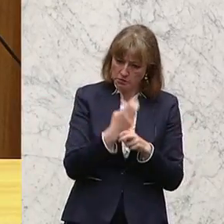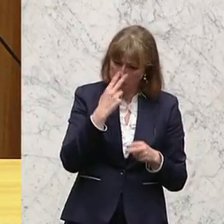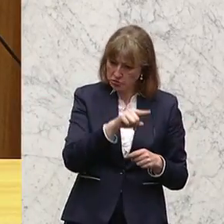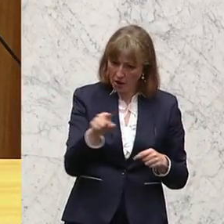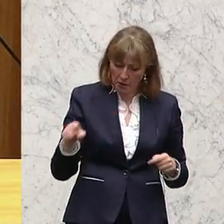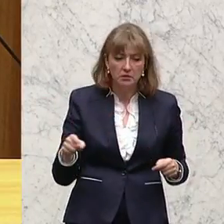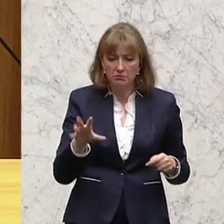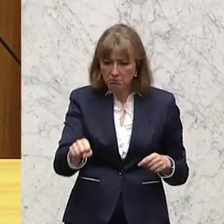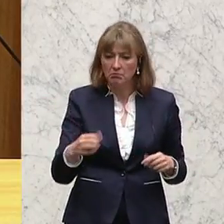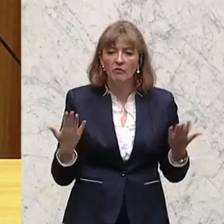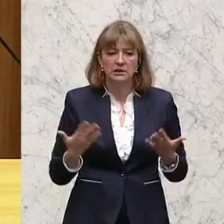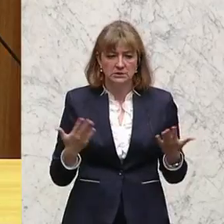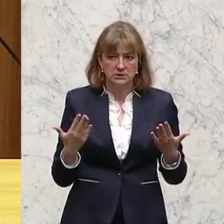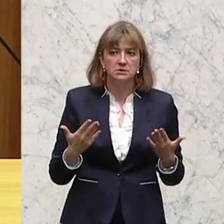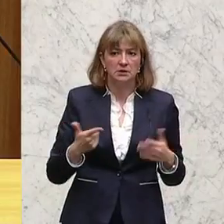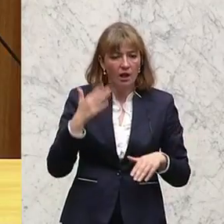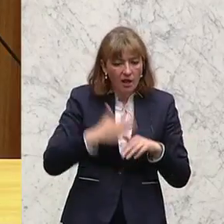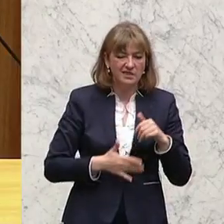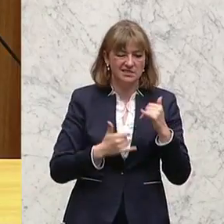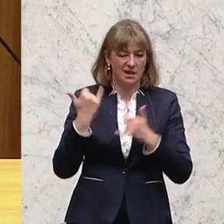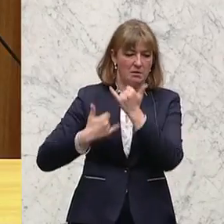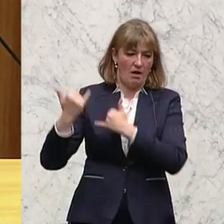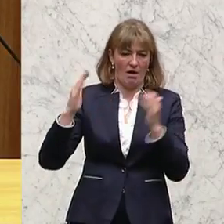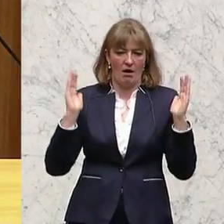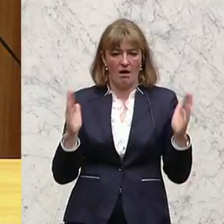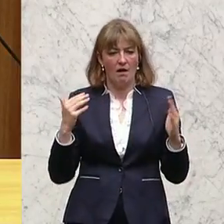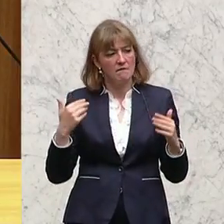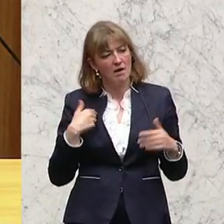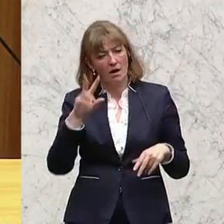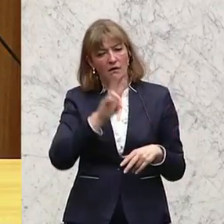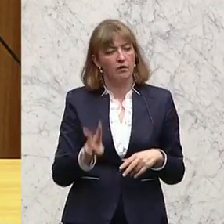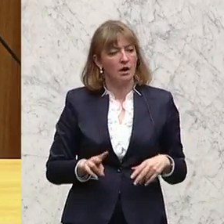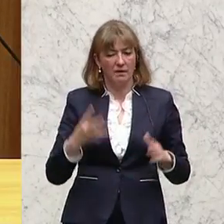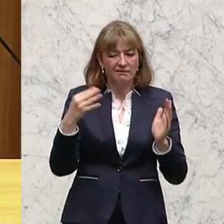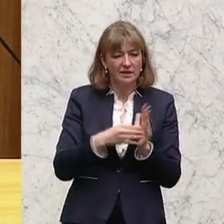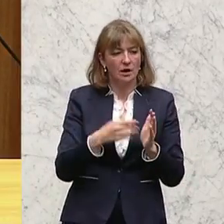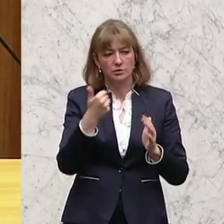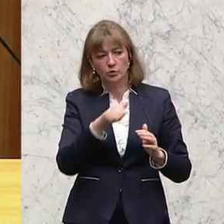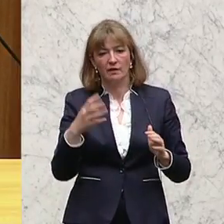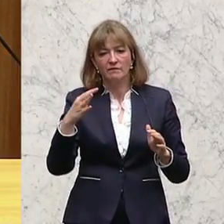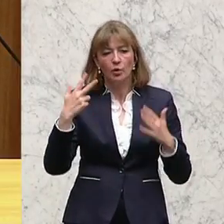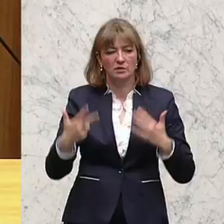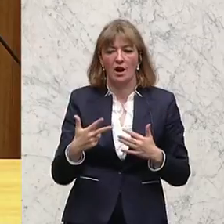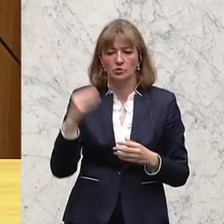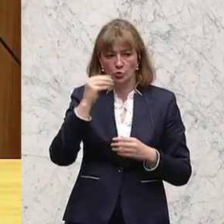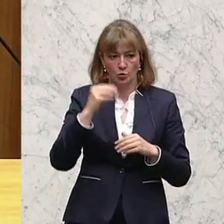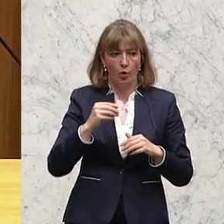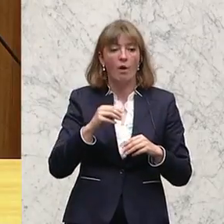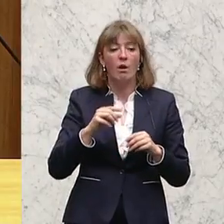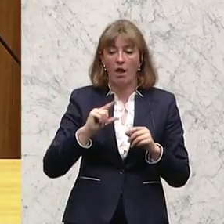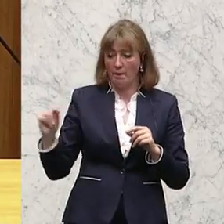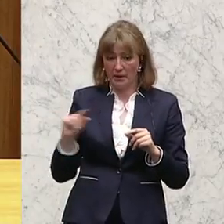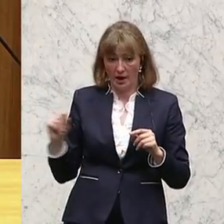dann werden Sie eines feststellen. Im letzten Jahr waren in Vorarlberg 4.134 Schulabgänger und davon